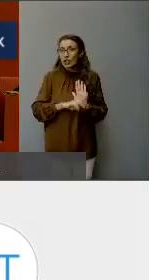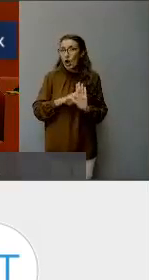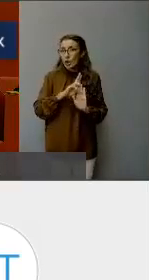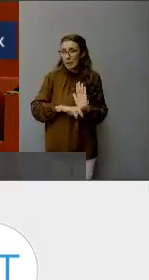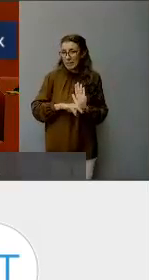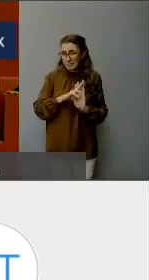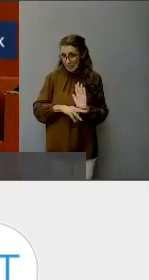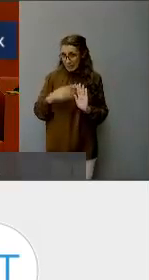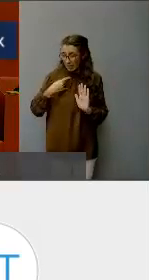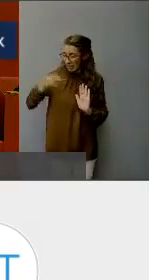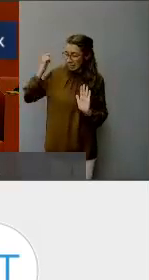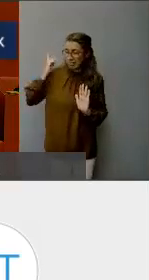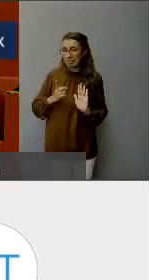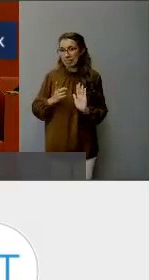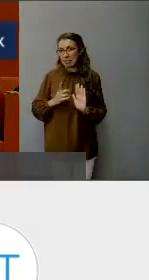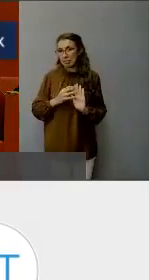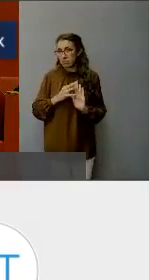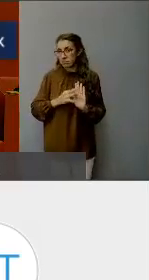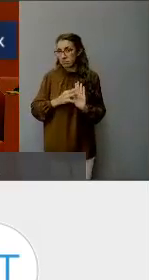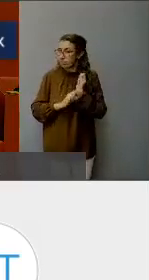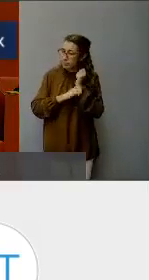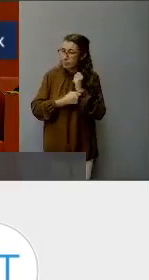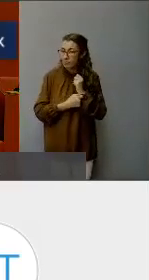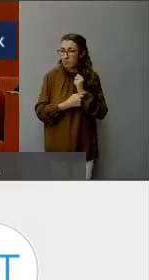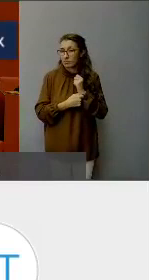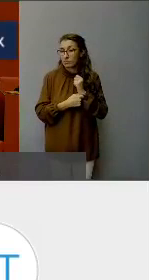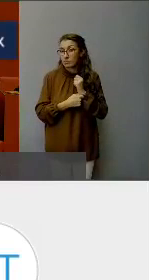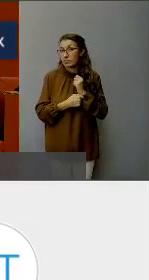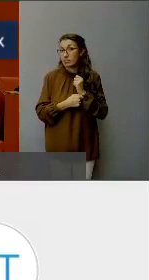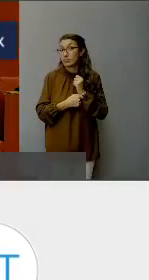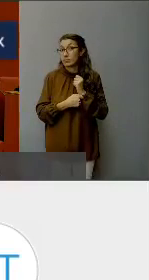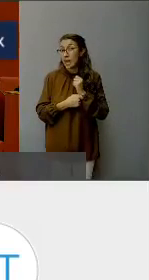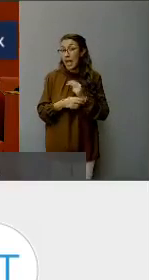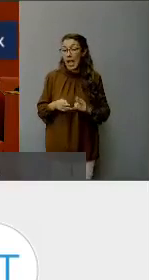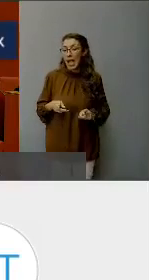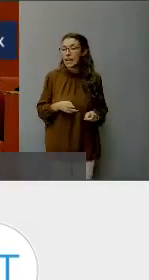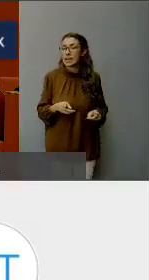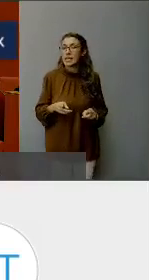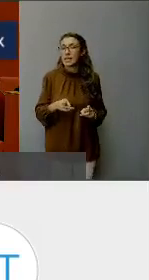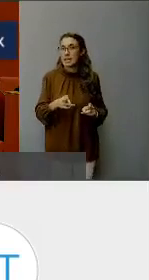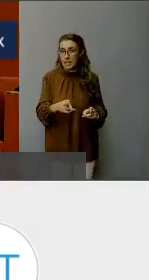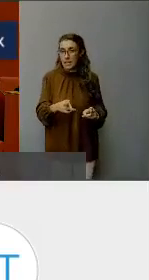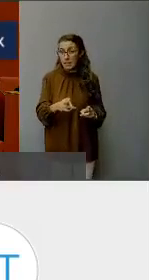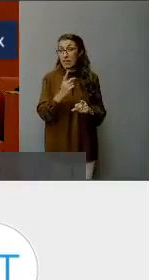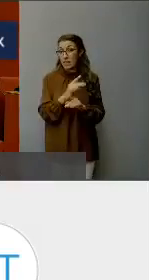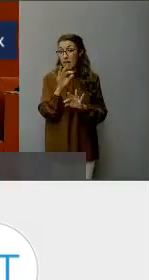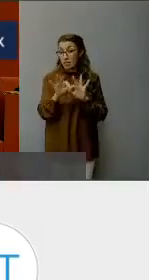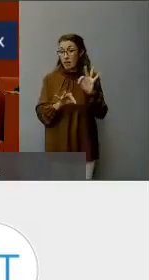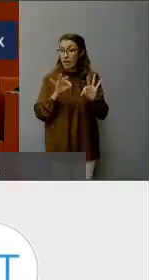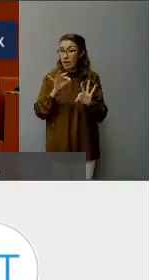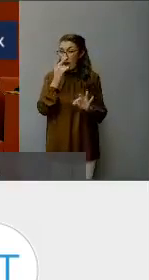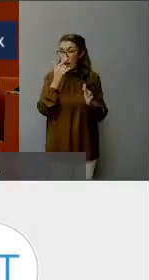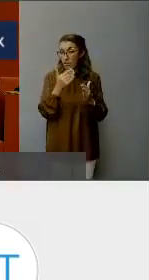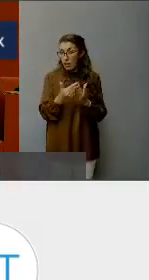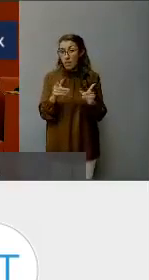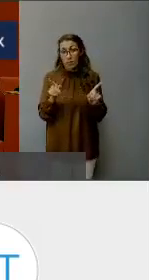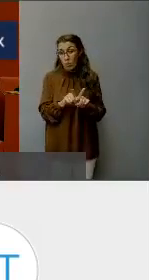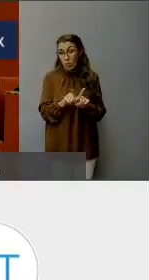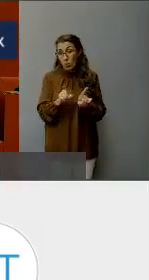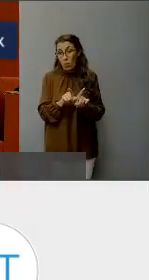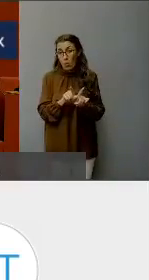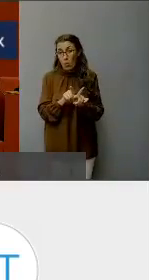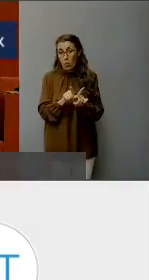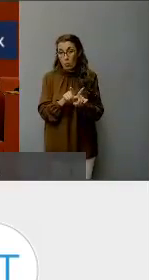imposto l'imporre ebbero naturalmente per quanto riguarda i rivi di garantire una manutenzione adeguata così per quanto